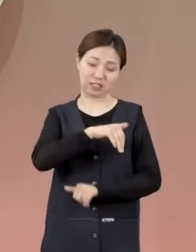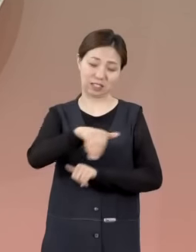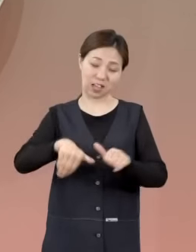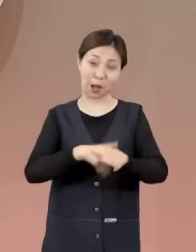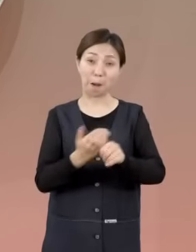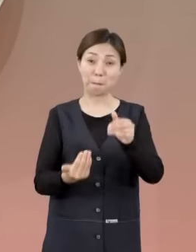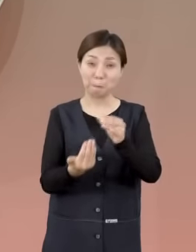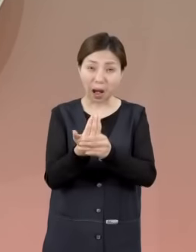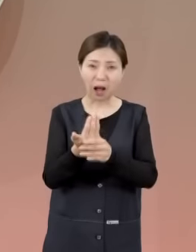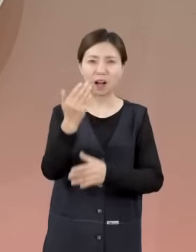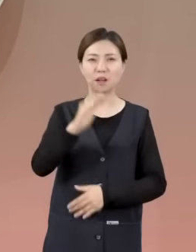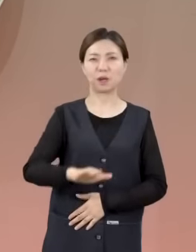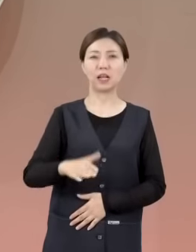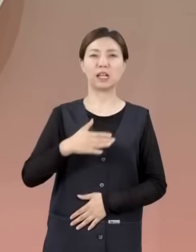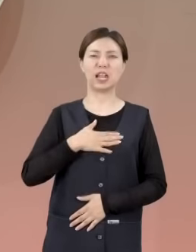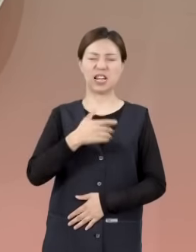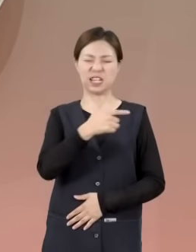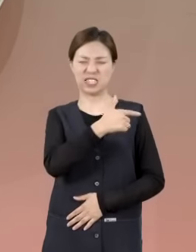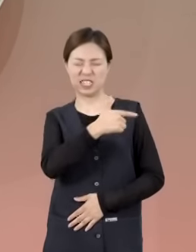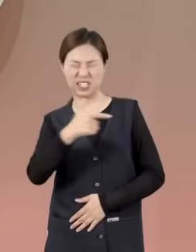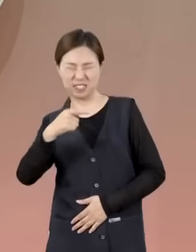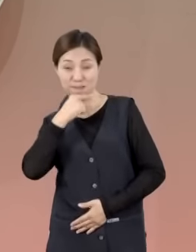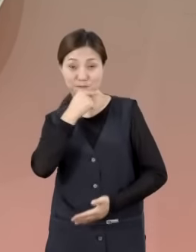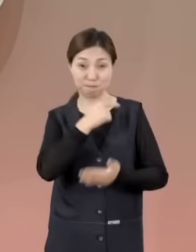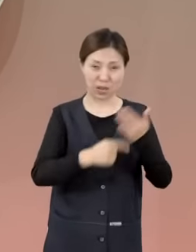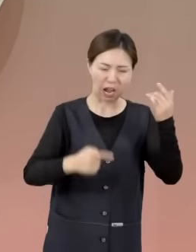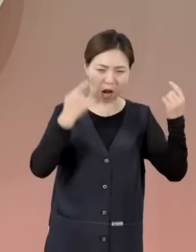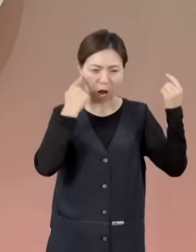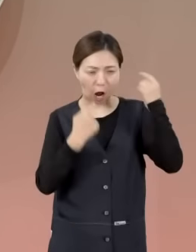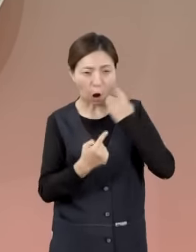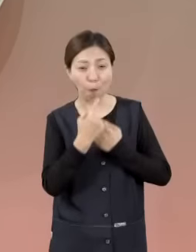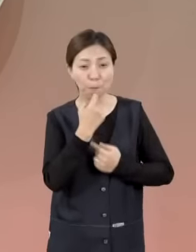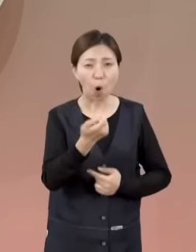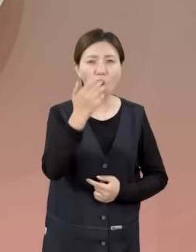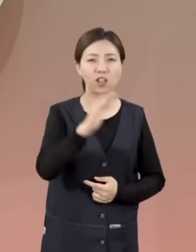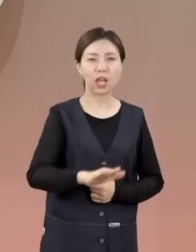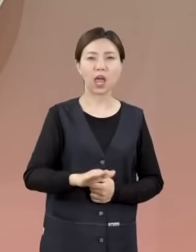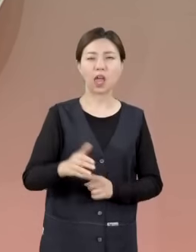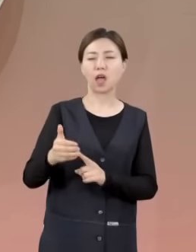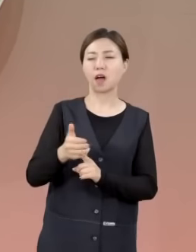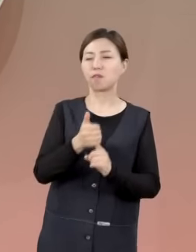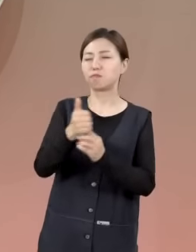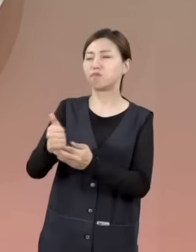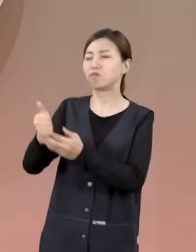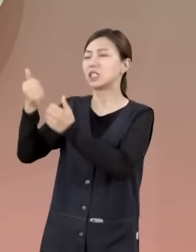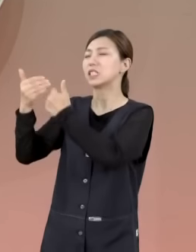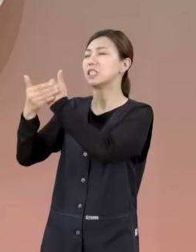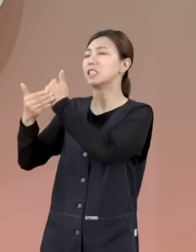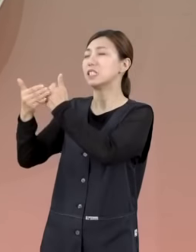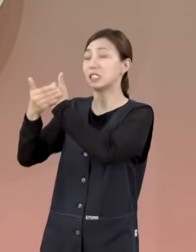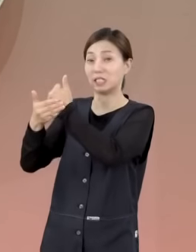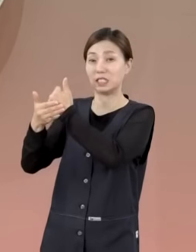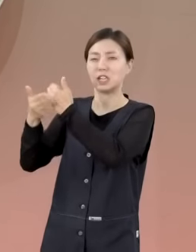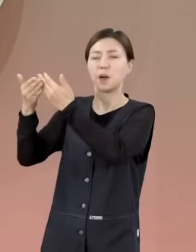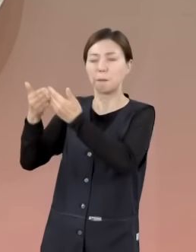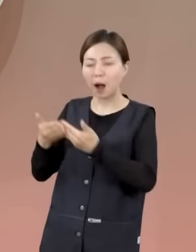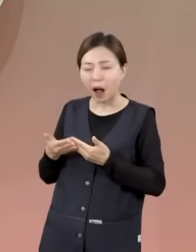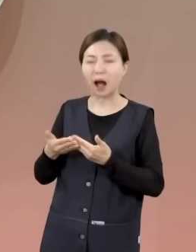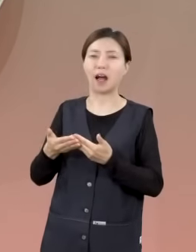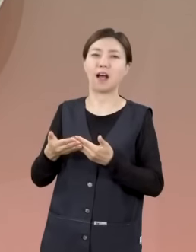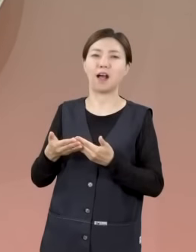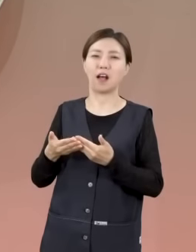일을 만나더라도 내가 크게 받을 걸 작게 받고 있는 업장 소멸의